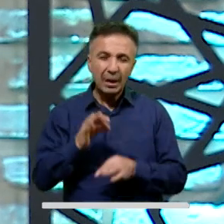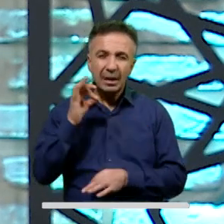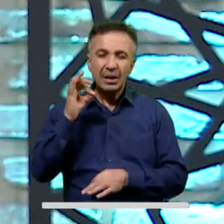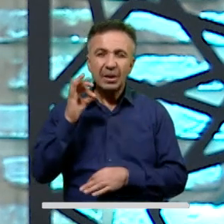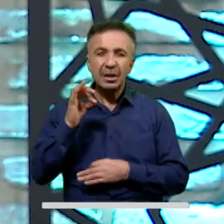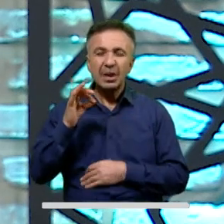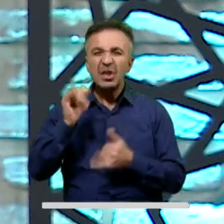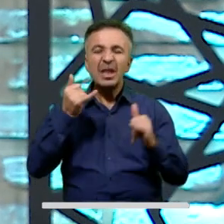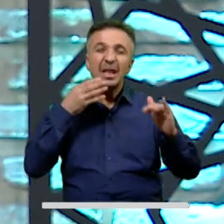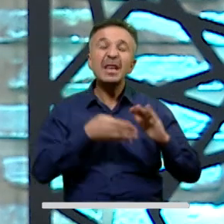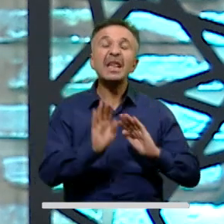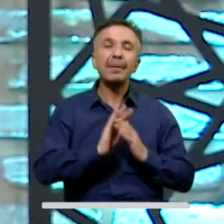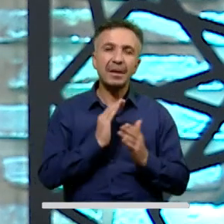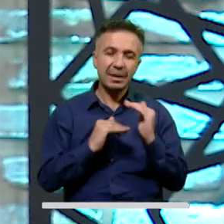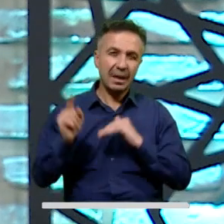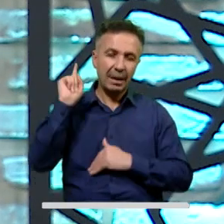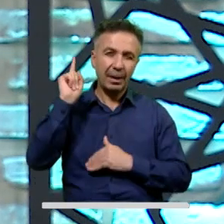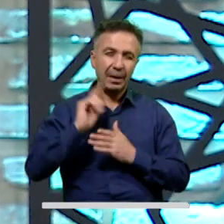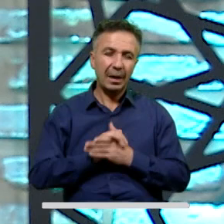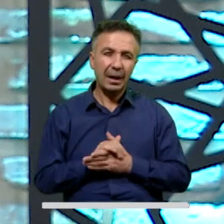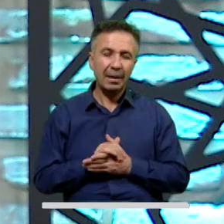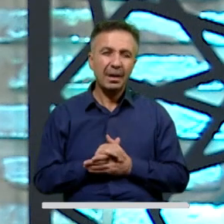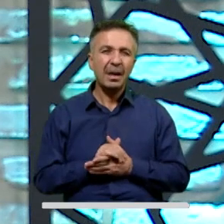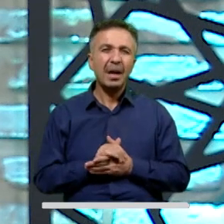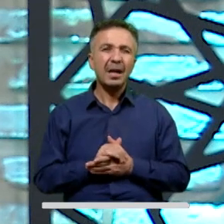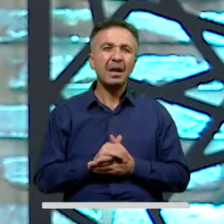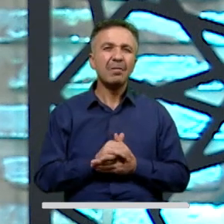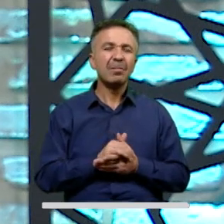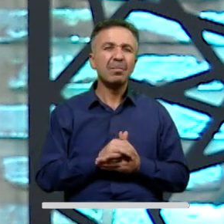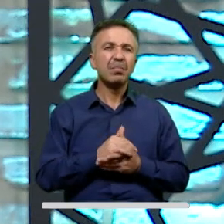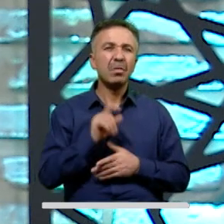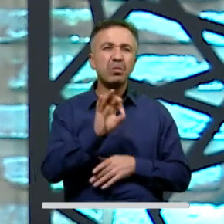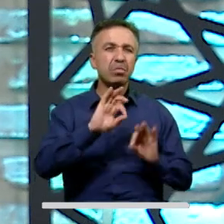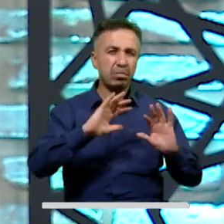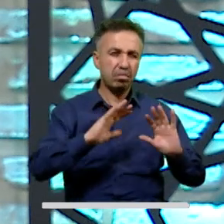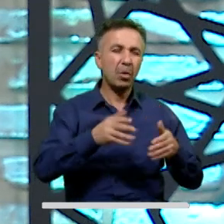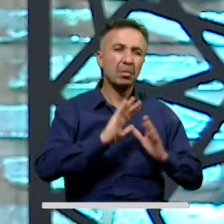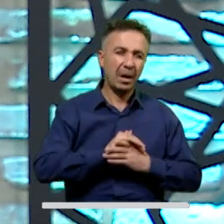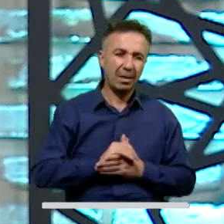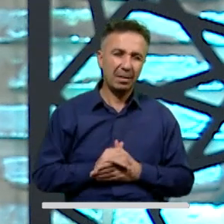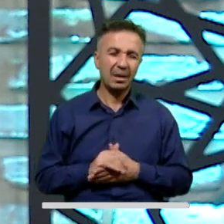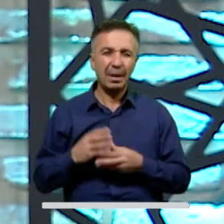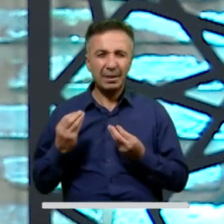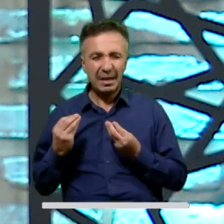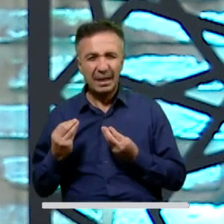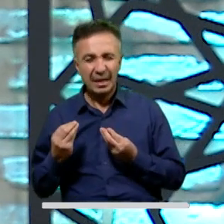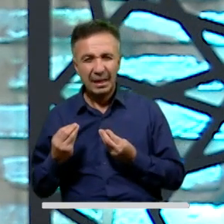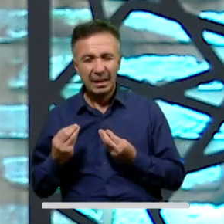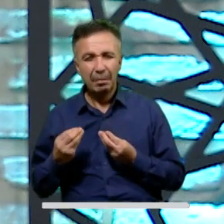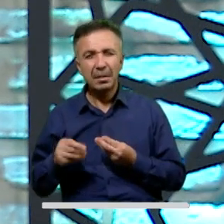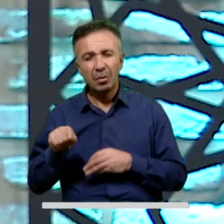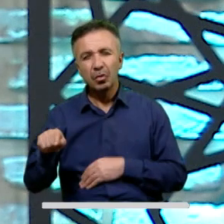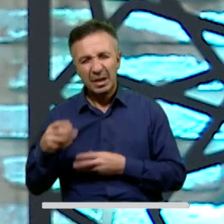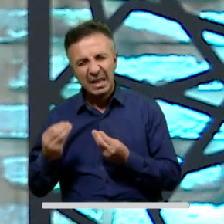cennete giremez. Cenab-ı Allah ne ara bozgunculuk yapmak, ne yaptığı iyilikle alakalı bak ben sana şunu şunu